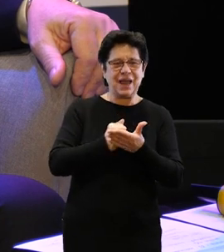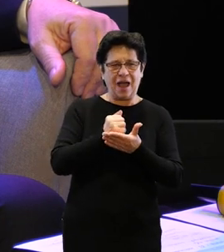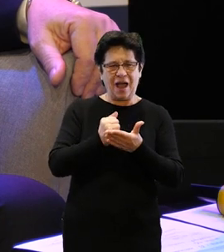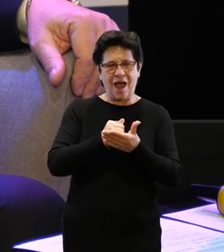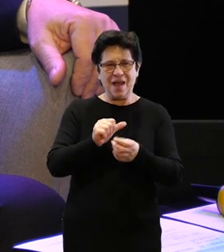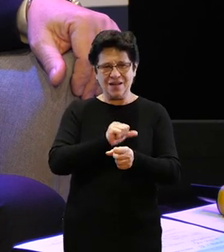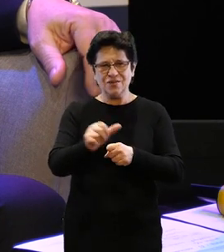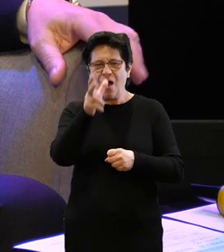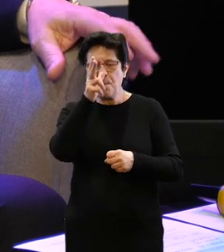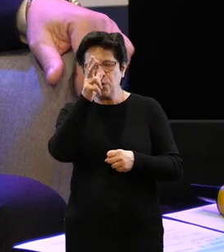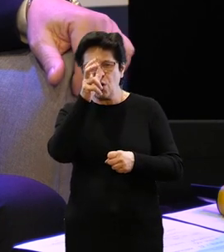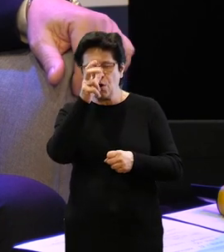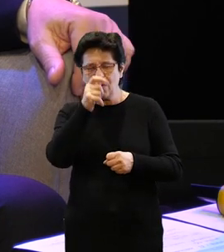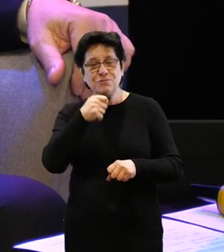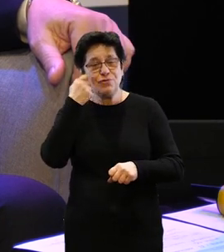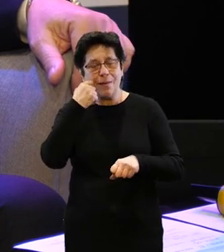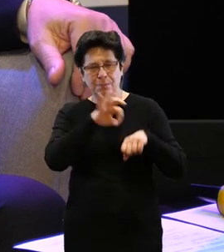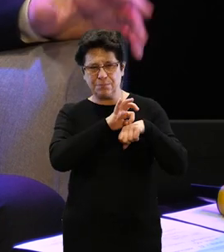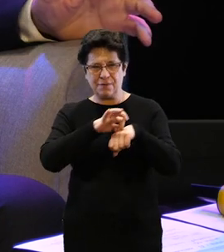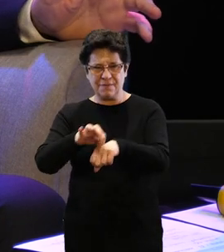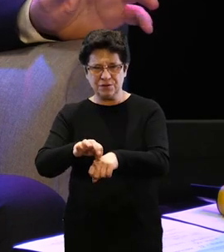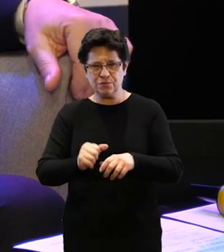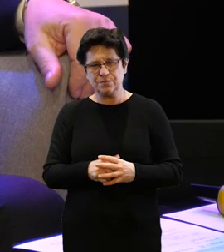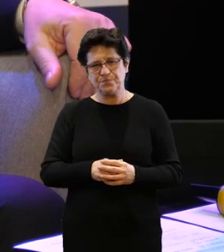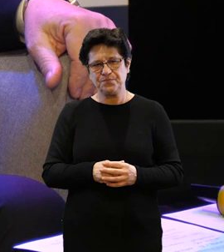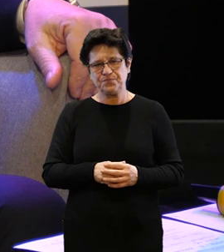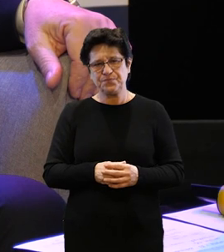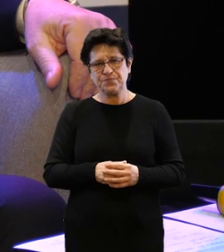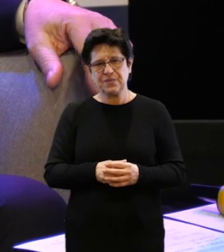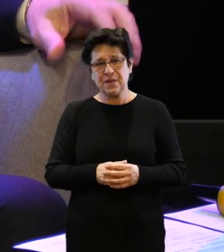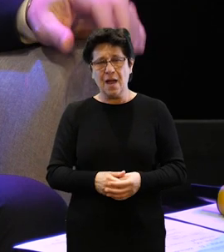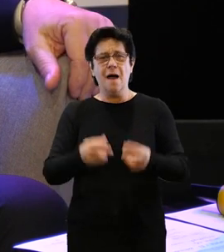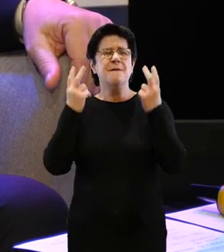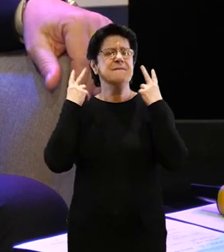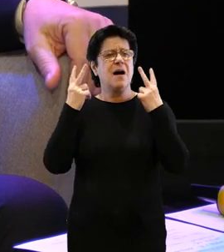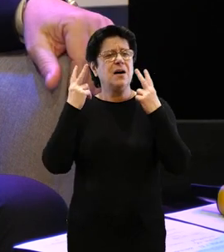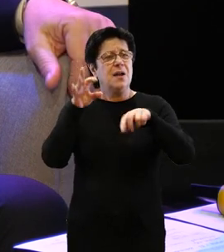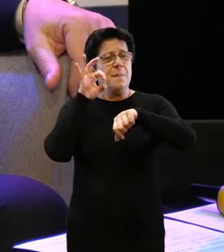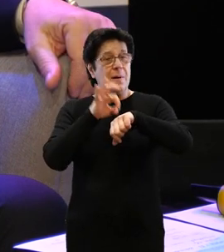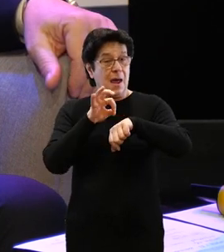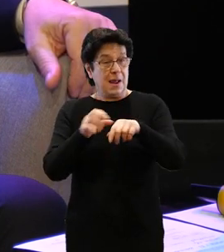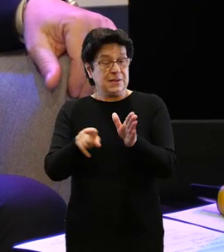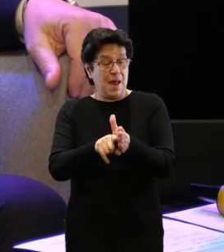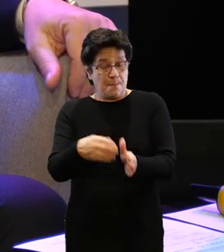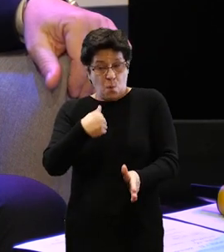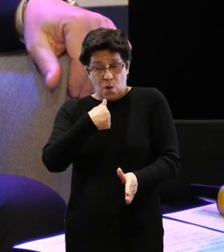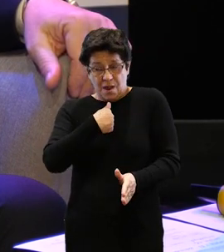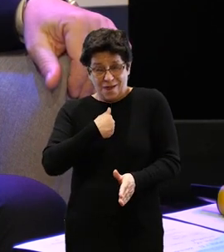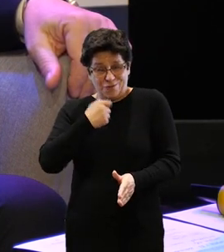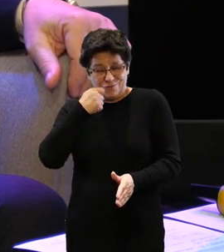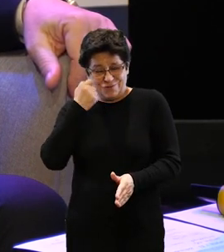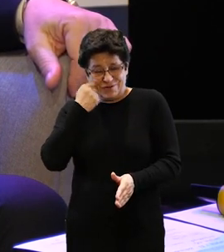tą aptekę prowadził i powiem tak najważniejszym lekarzem dla mojego dziadka był